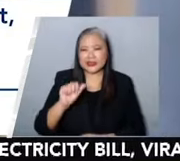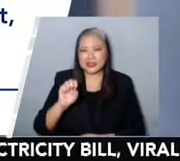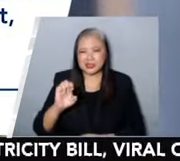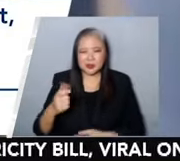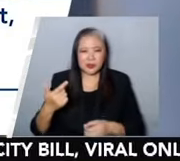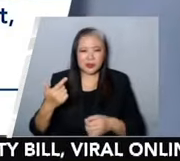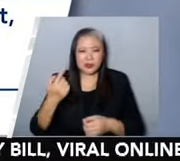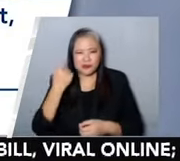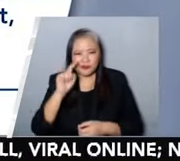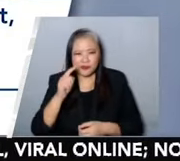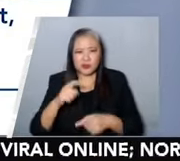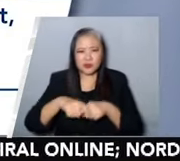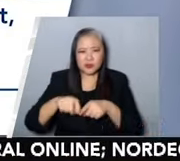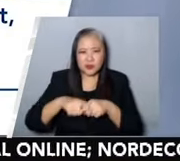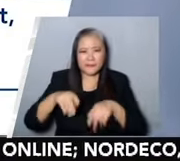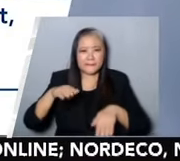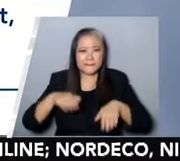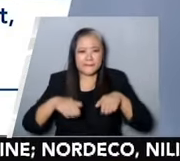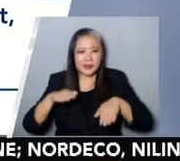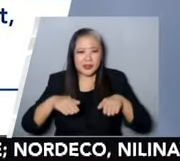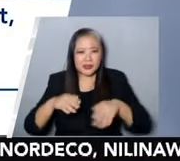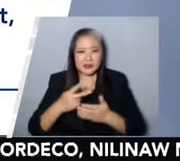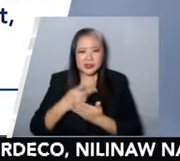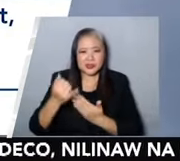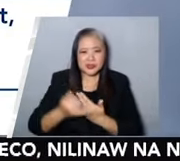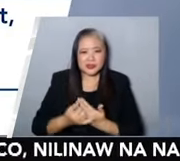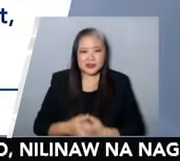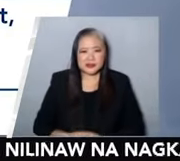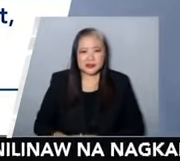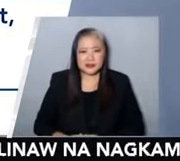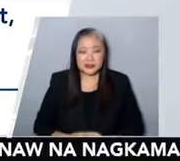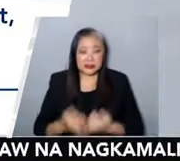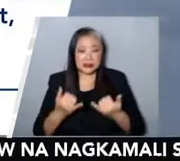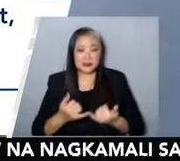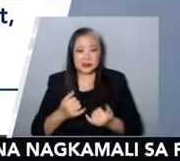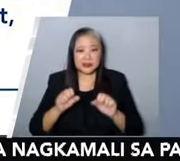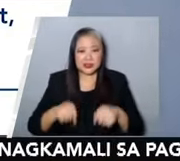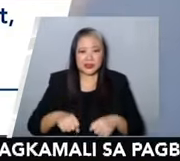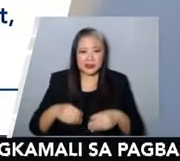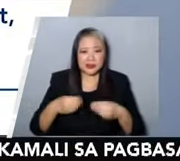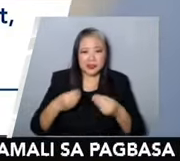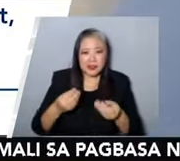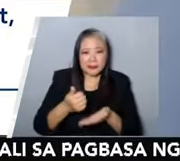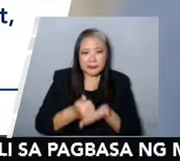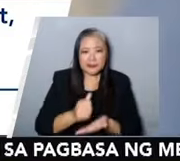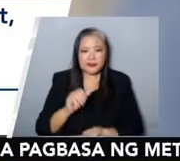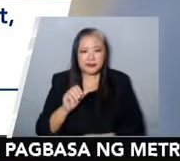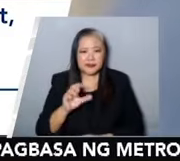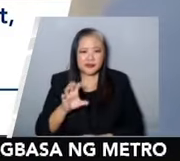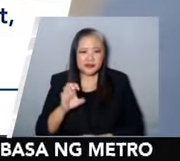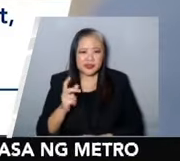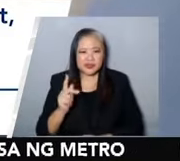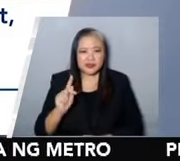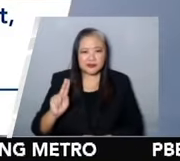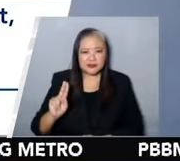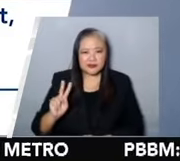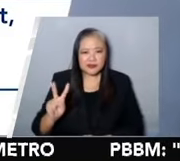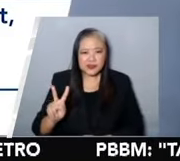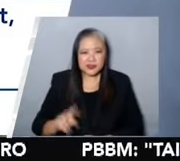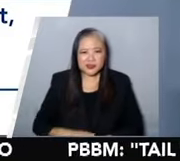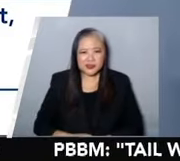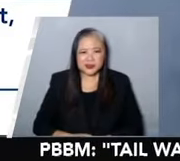balance everybody. But with this project, it would definitely be 500 kV siya. It would